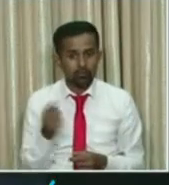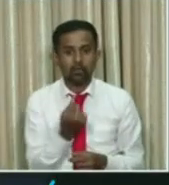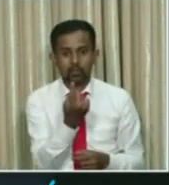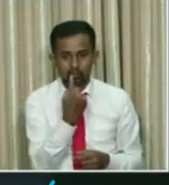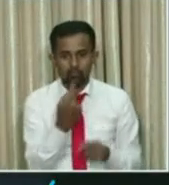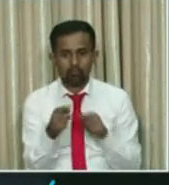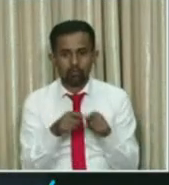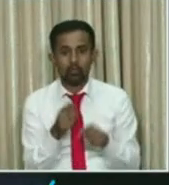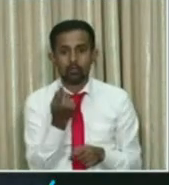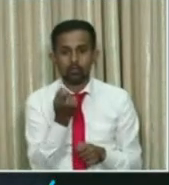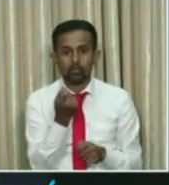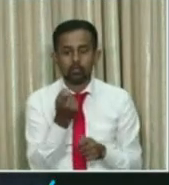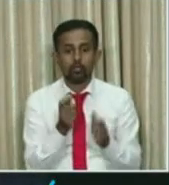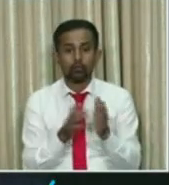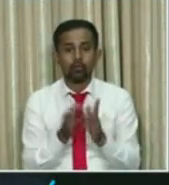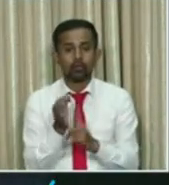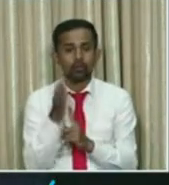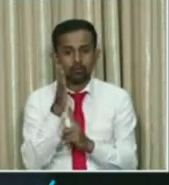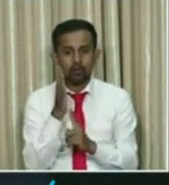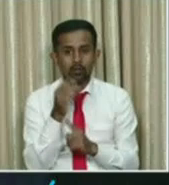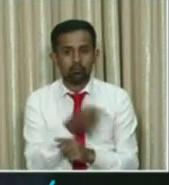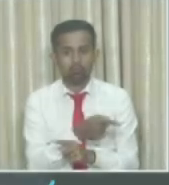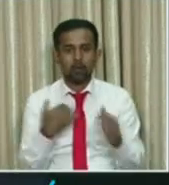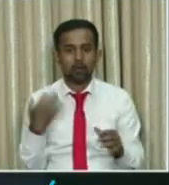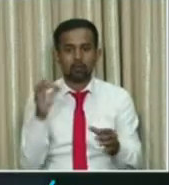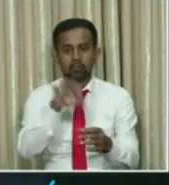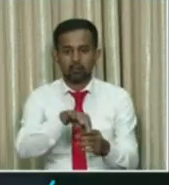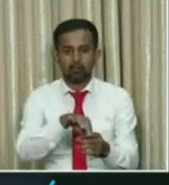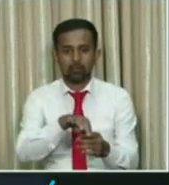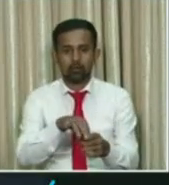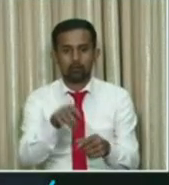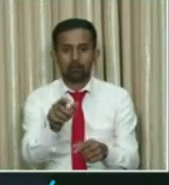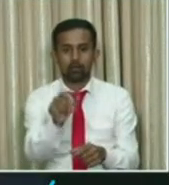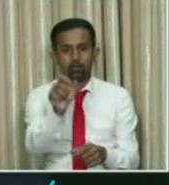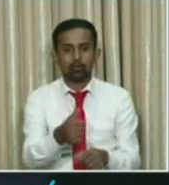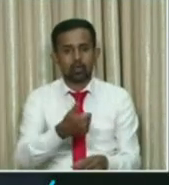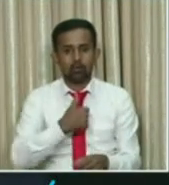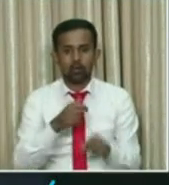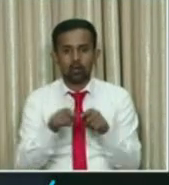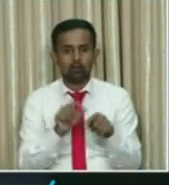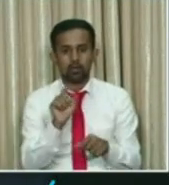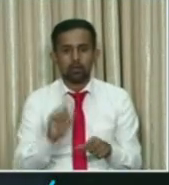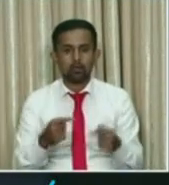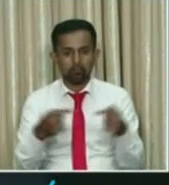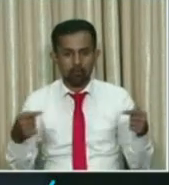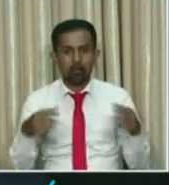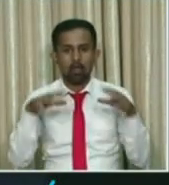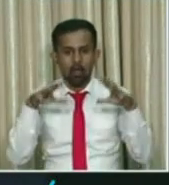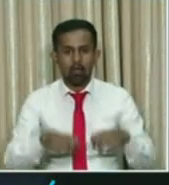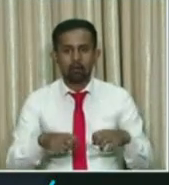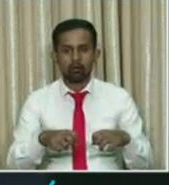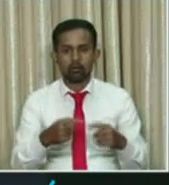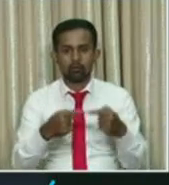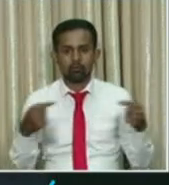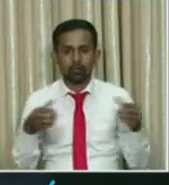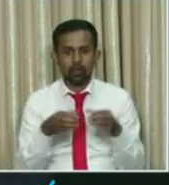විදියට මුදල් කාර්ක සභාවේ සභාපතිකම තියෙන්නේ මෙතුමාගේ සාක්ෂි වගේ. එහෙම එතුමාට ඕන කට්ටිය නම් කරන්න බෑ. මේක විපක්ෂයේ අයිතිය. මේ විපක්ෂයේ තීන්දුව